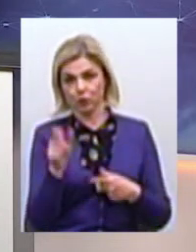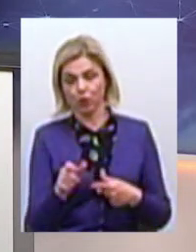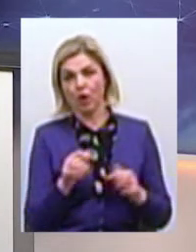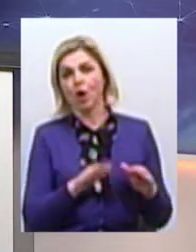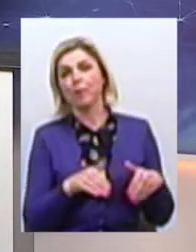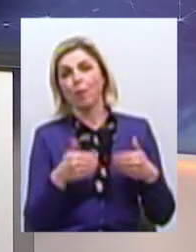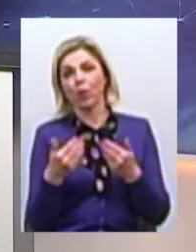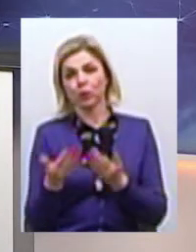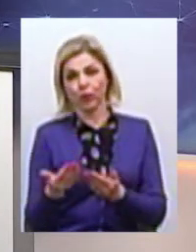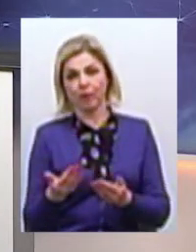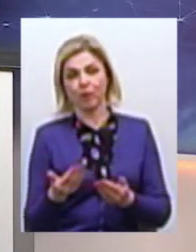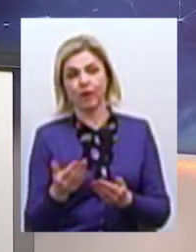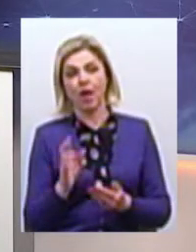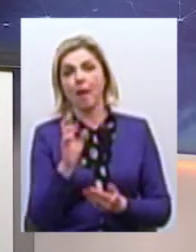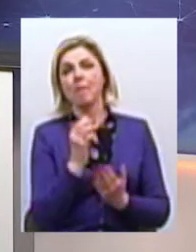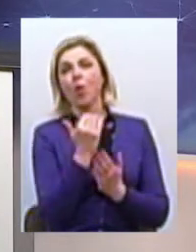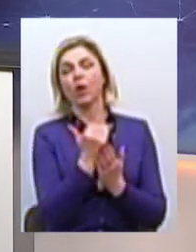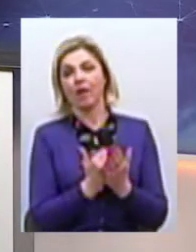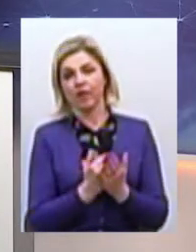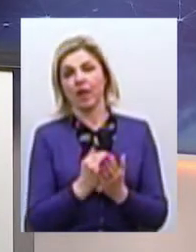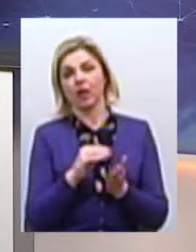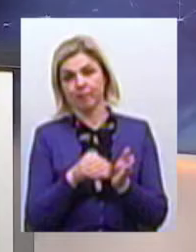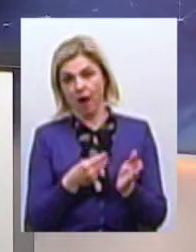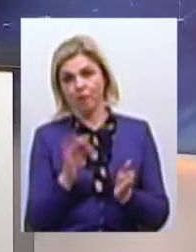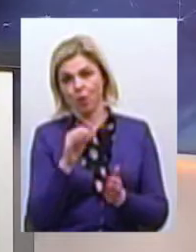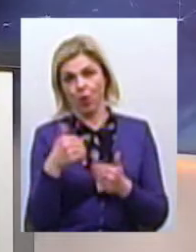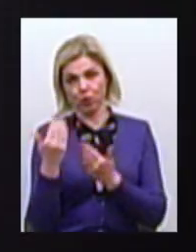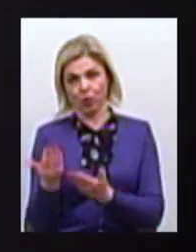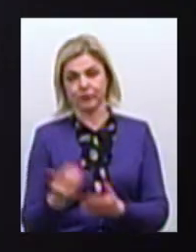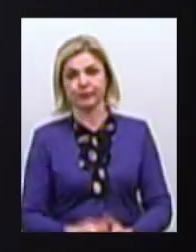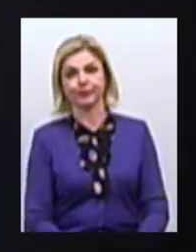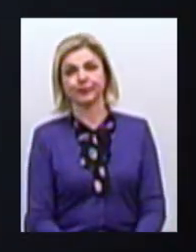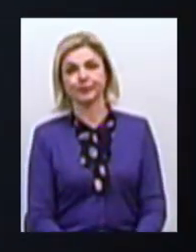пропонуємо біографічну довідку про нього. Будь ласка, візитівка.